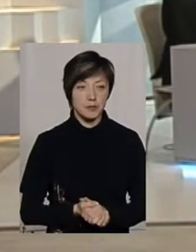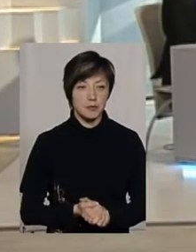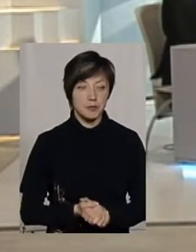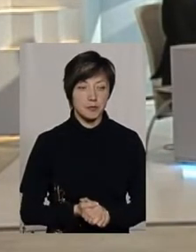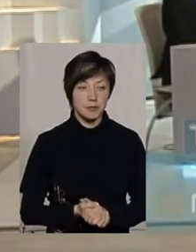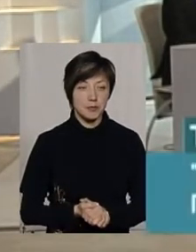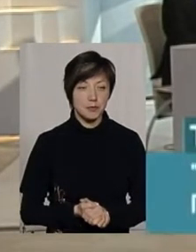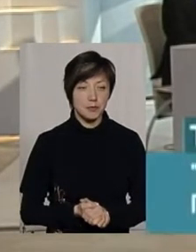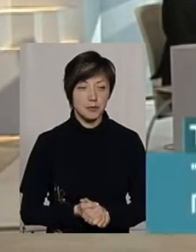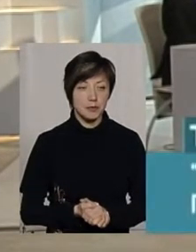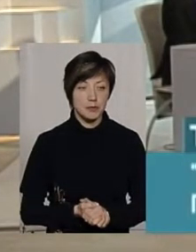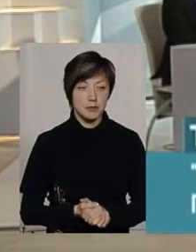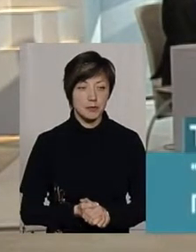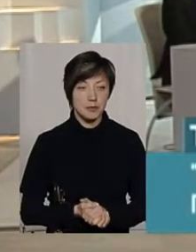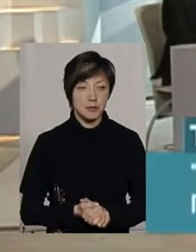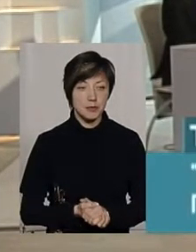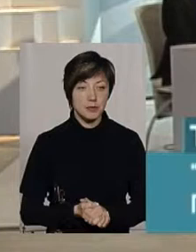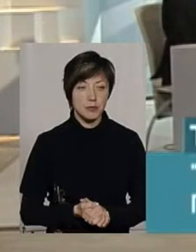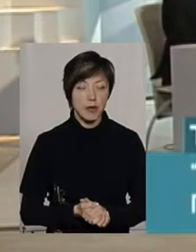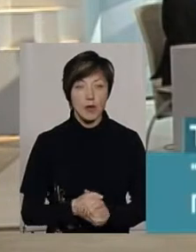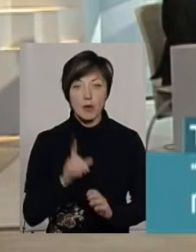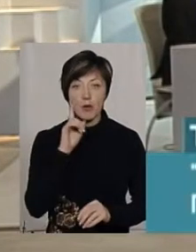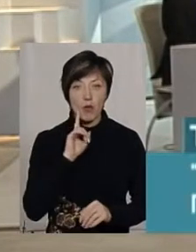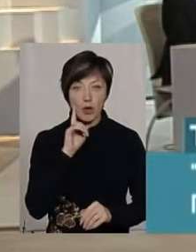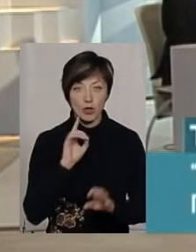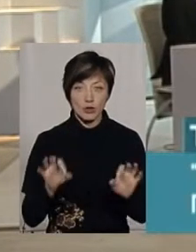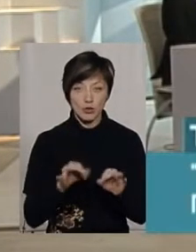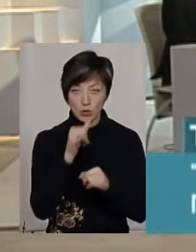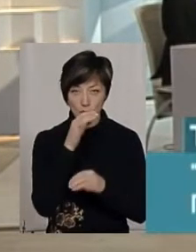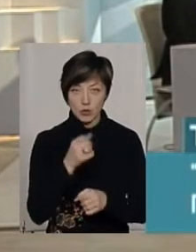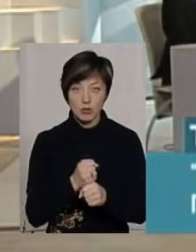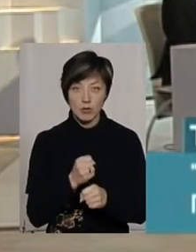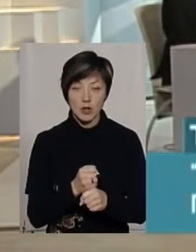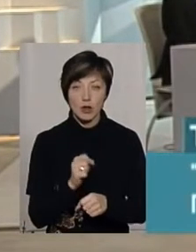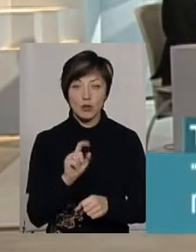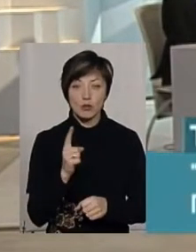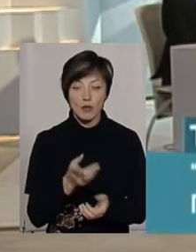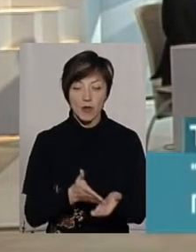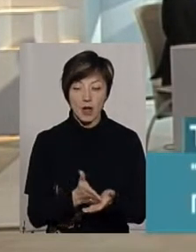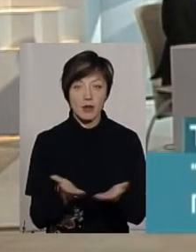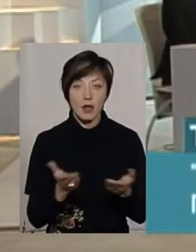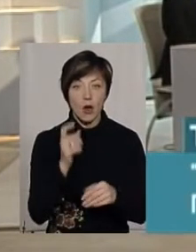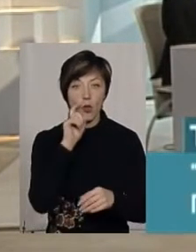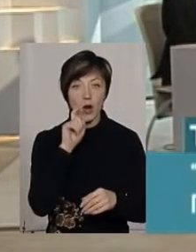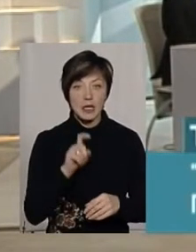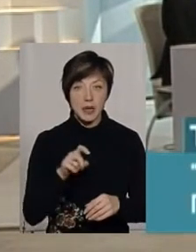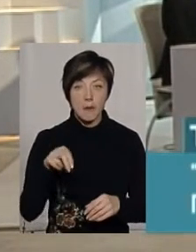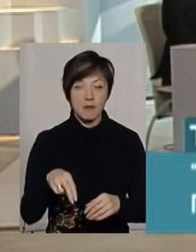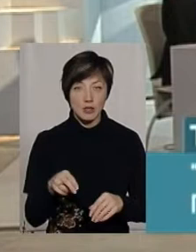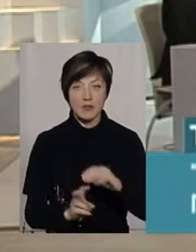Поки не можуть зробити, тому що дуже варіант який. Українська православна